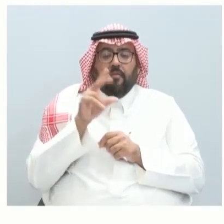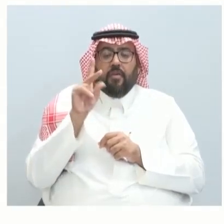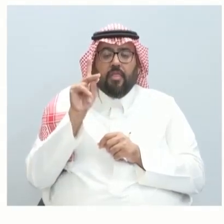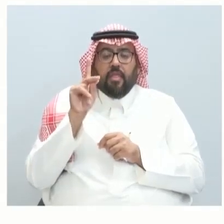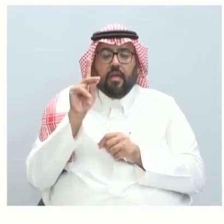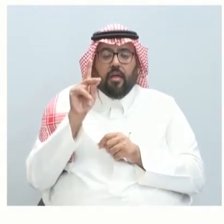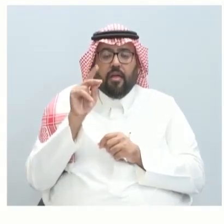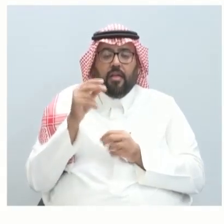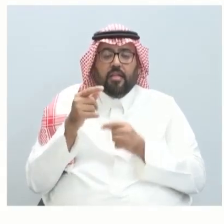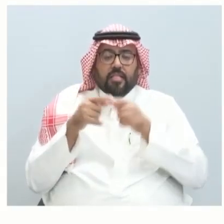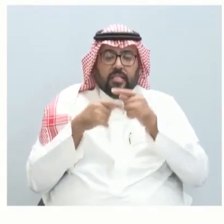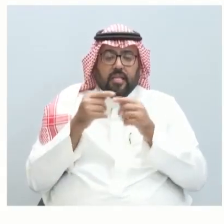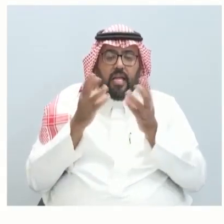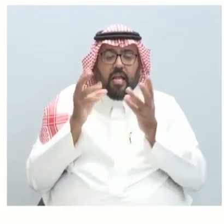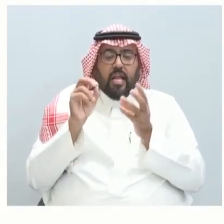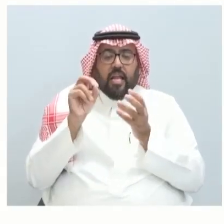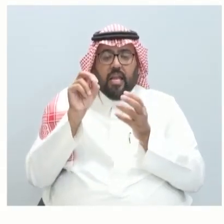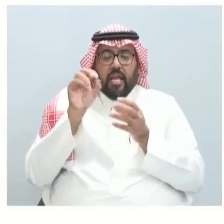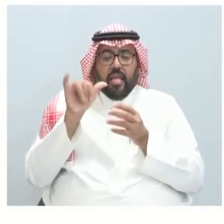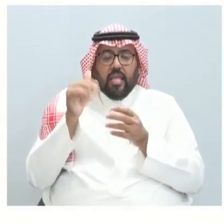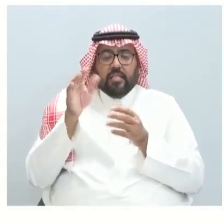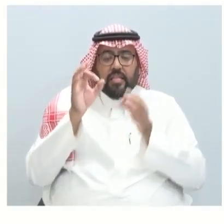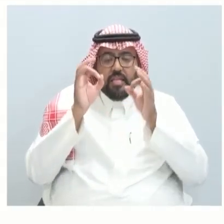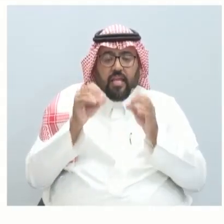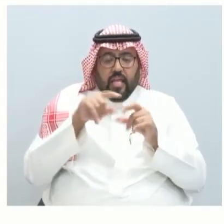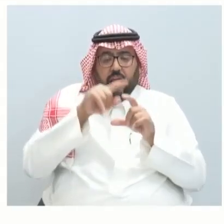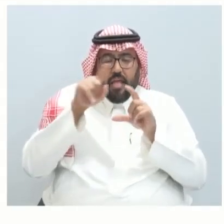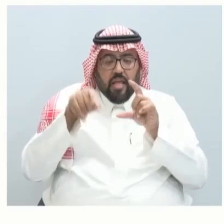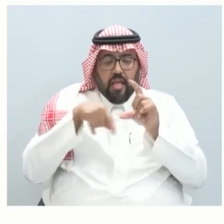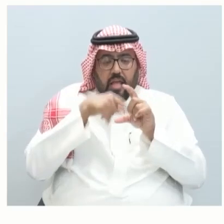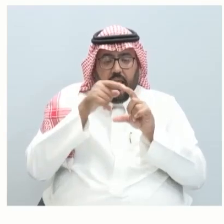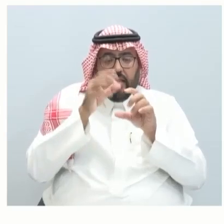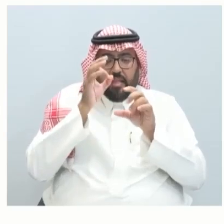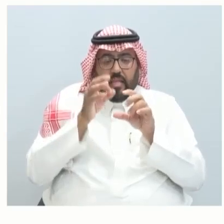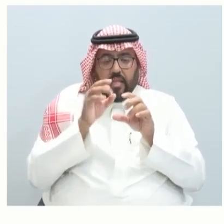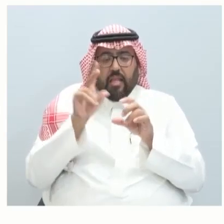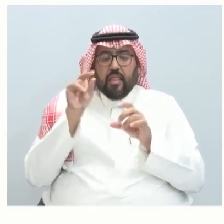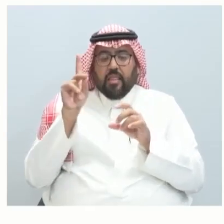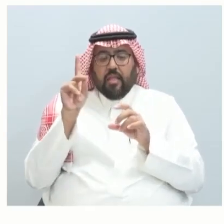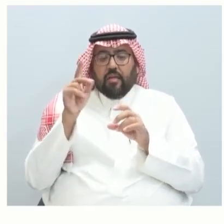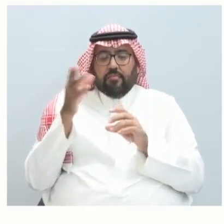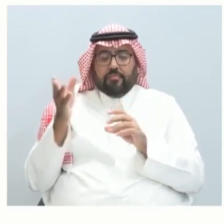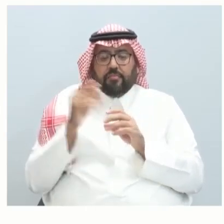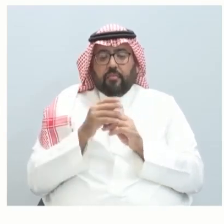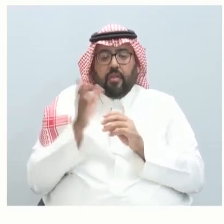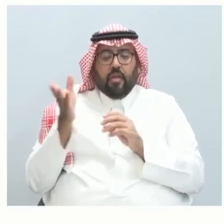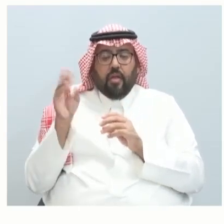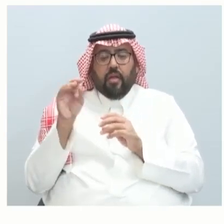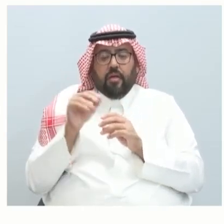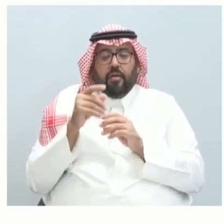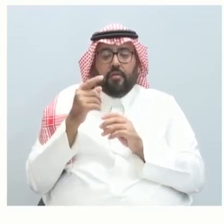طاء لايجاد القياس الدقيق للمحيط والقيمه الدقيقه لطاء هي ابنائي وبناتي